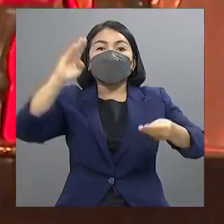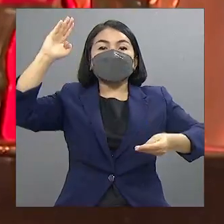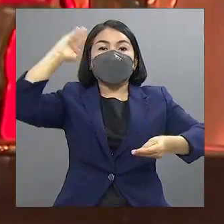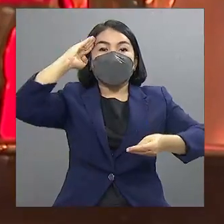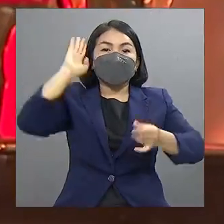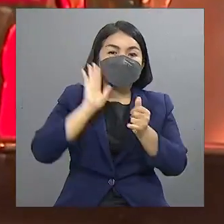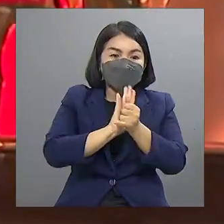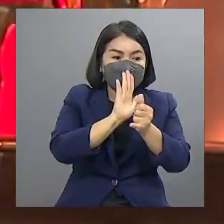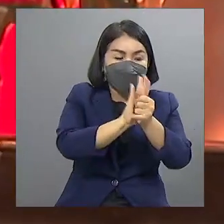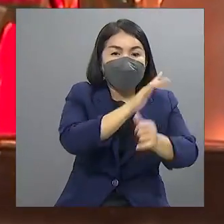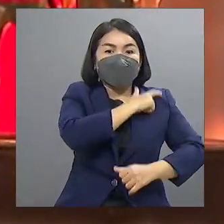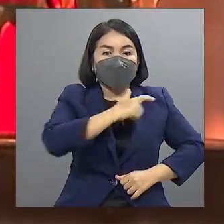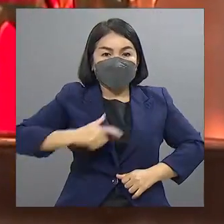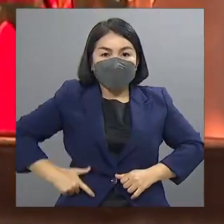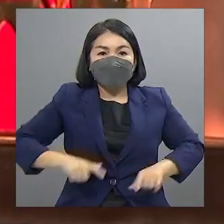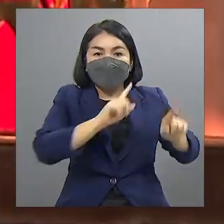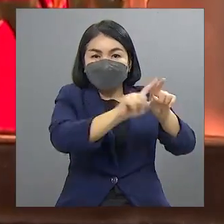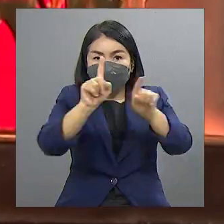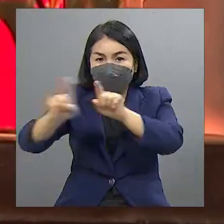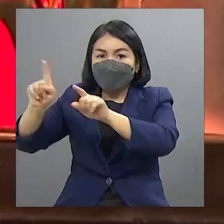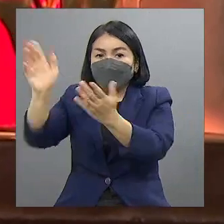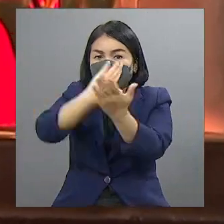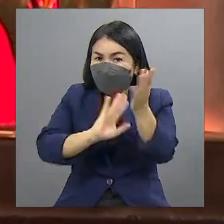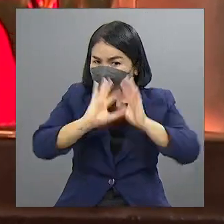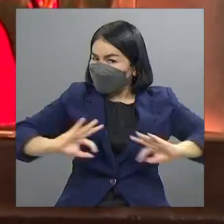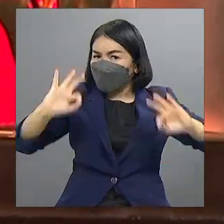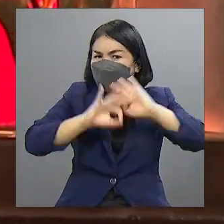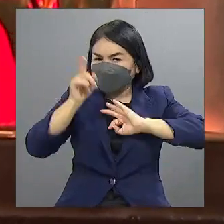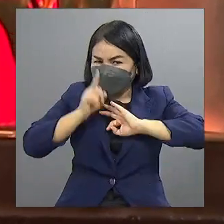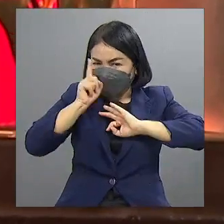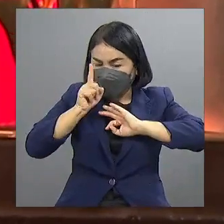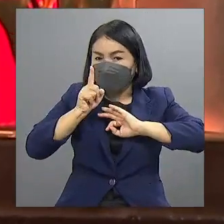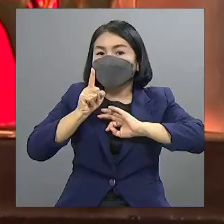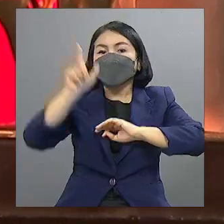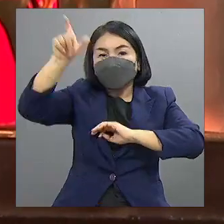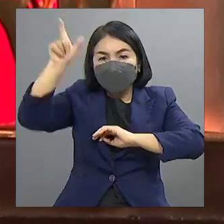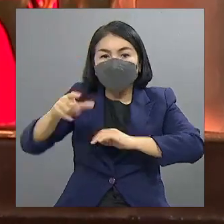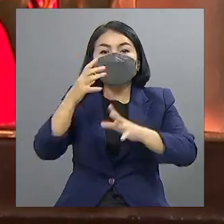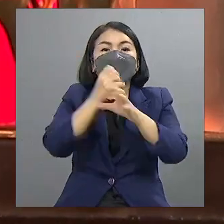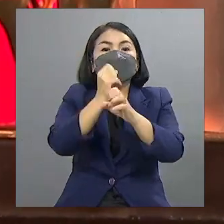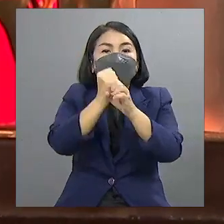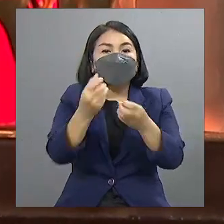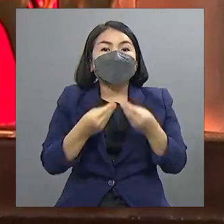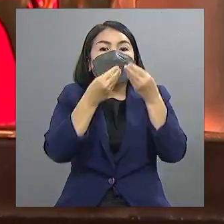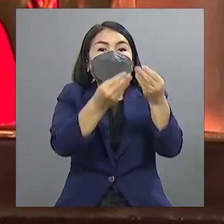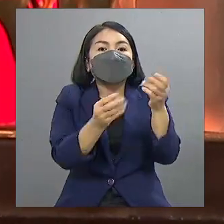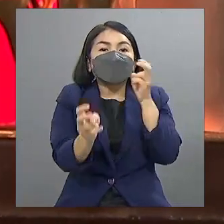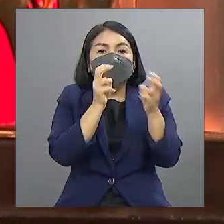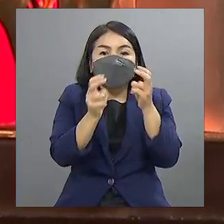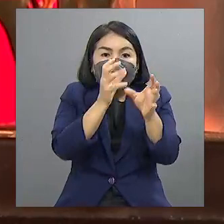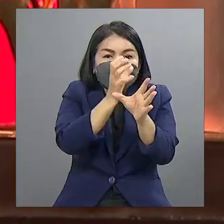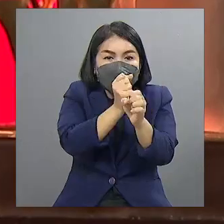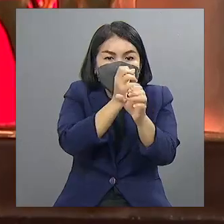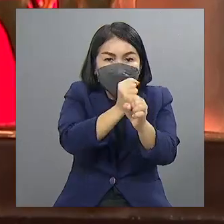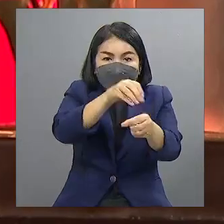ซึ่งเป็นประเทศที่มีความสำคัญเท่านั้นจริงๆนะครับและหนึ่งในนั้นก็คือตรงนี้ครับ ป็นตุ๊กตามิกนอตนะอายุ100กว่าปี